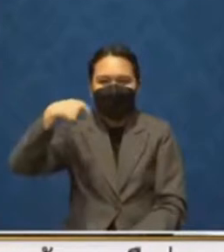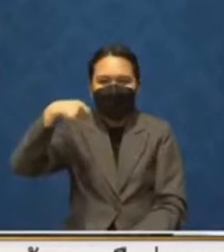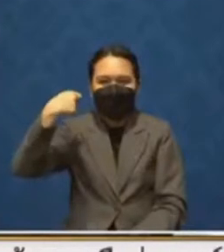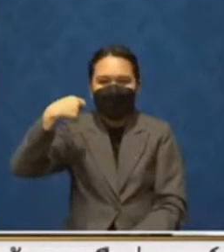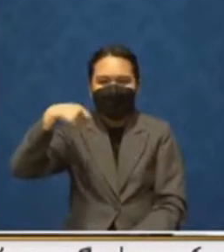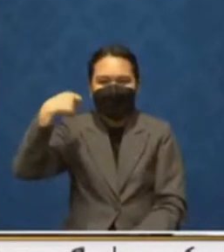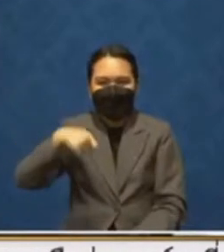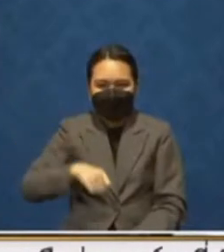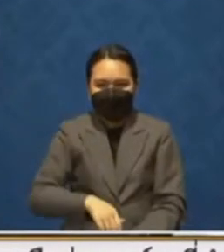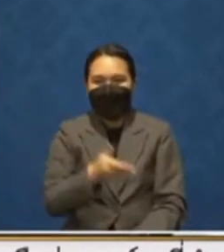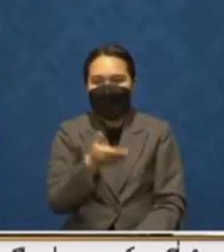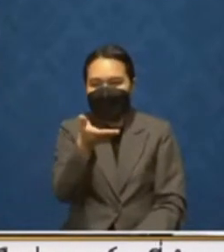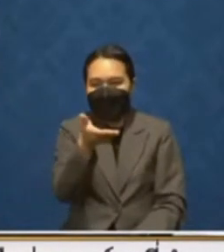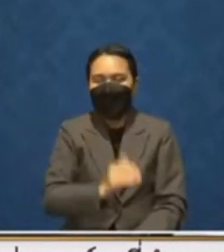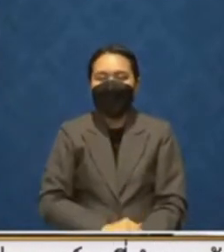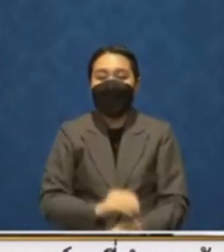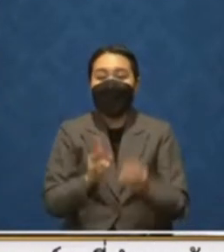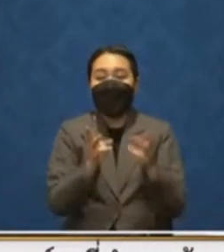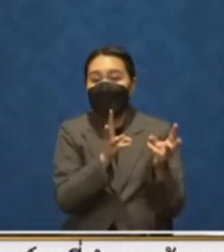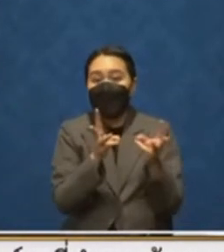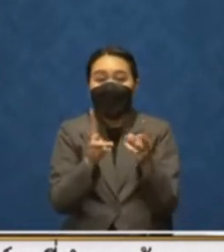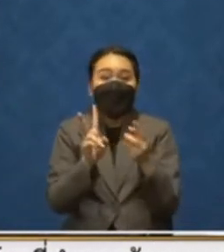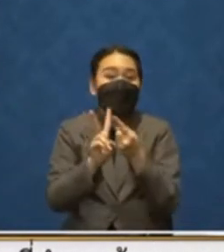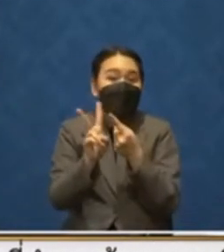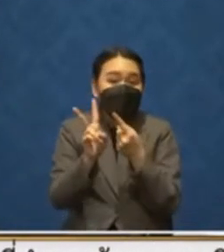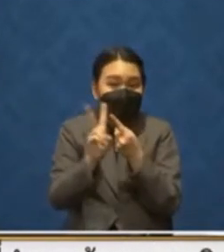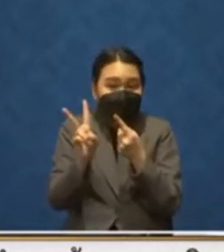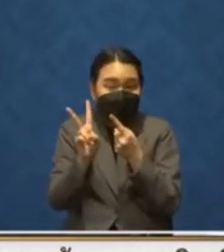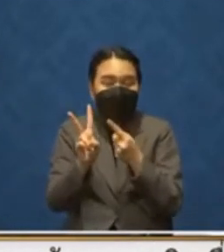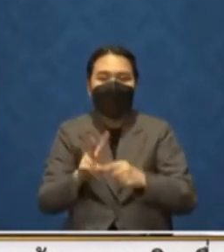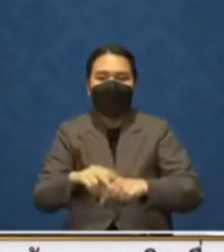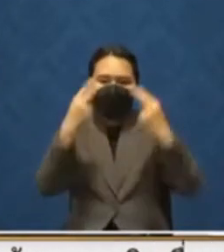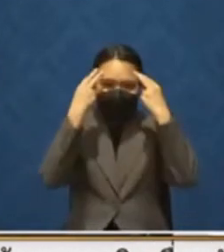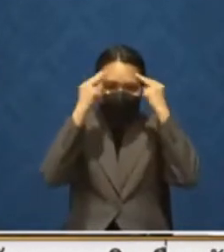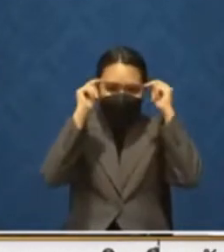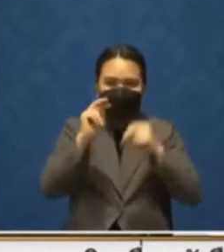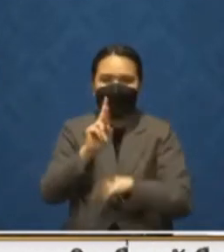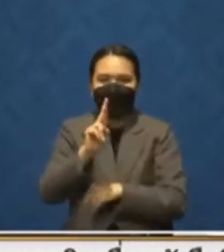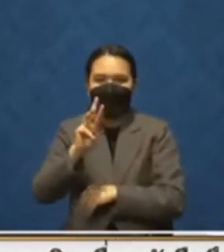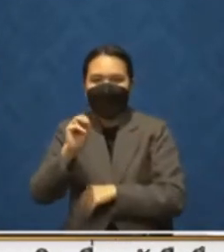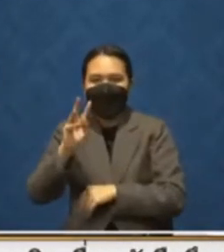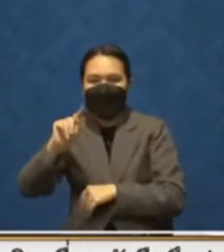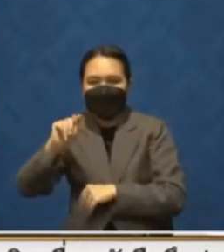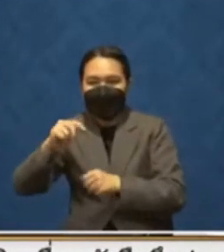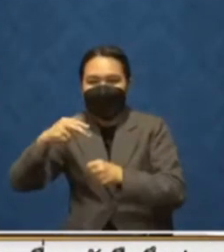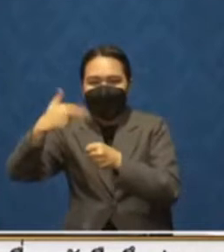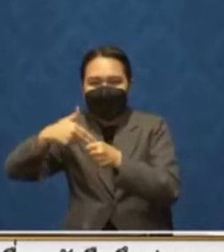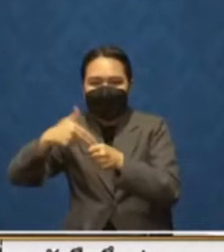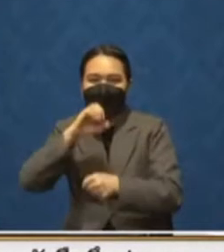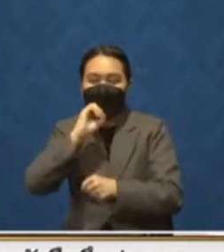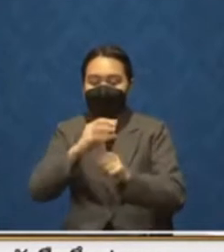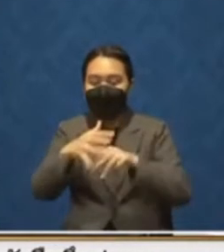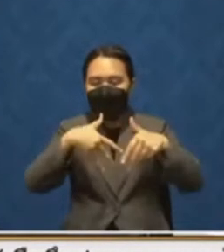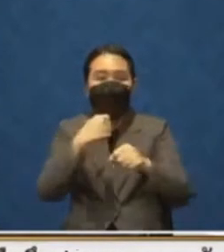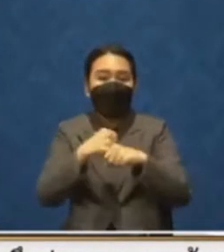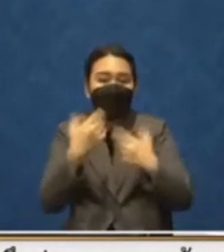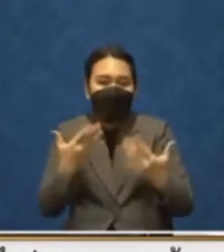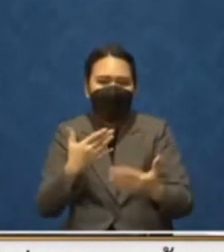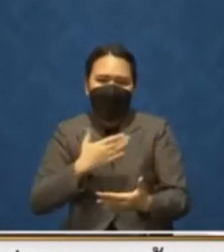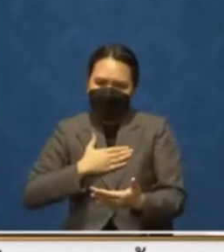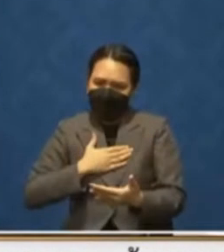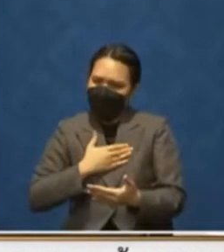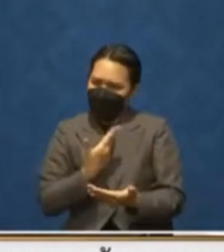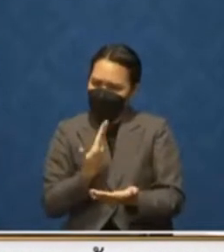วิธีที่ 2ที่ท่านนายกรัฐมนตรีและรัฐมนตรีพลังงานบอกพี่น้องประชาชนเข้าไปทานครับที่ลงทุนซื้อมาเลยนะ